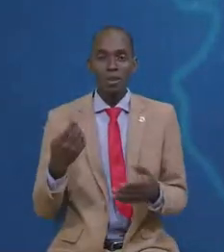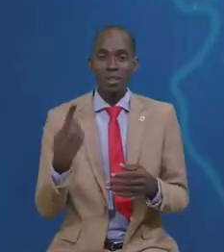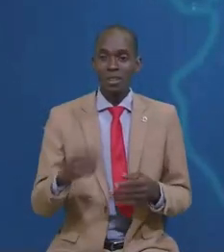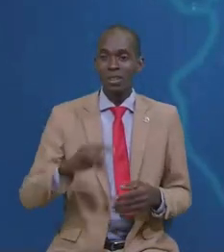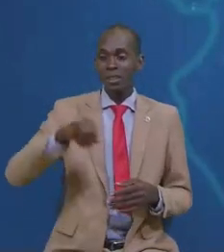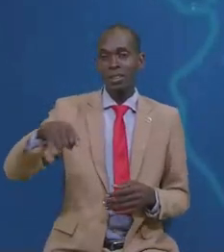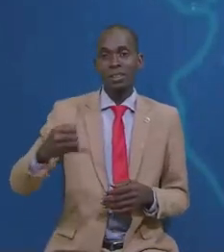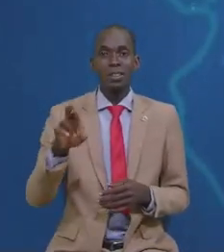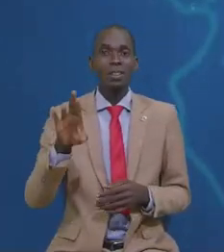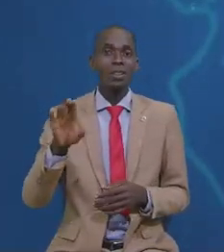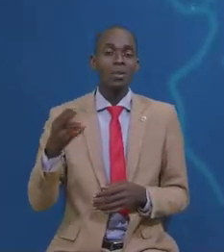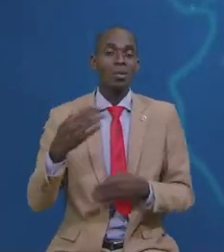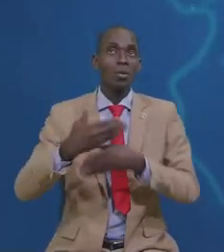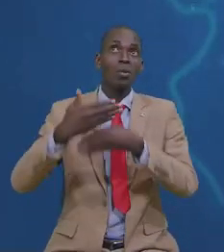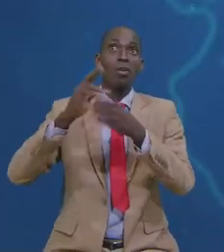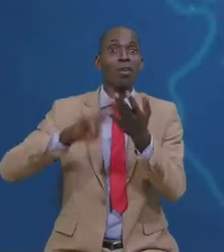Nous devons louer le Seigneur.